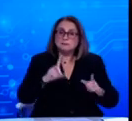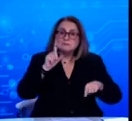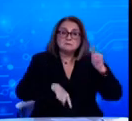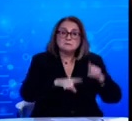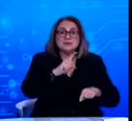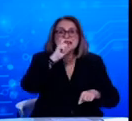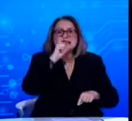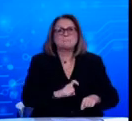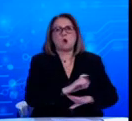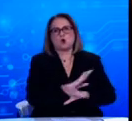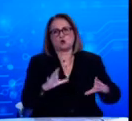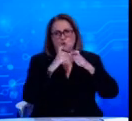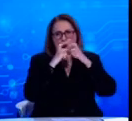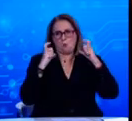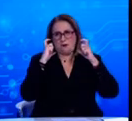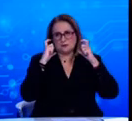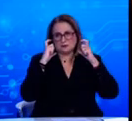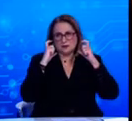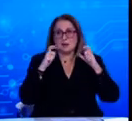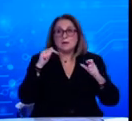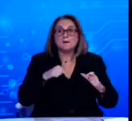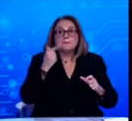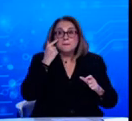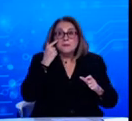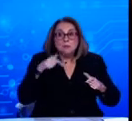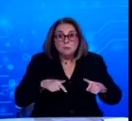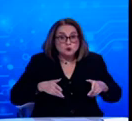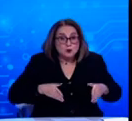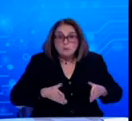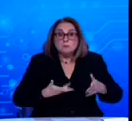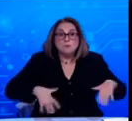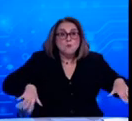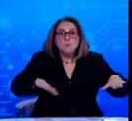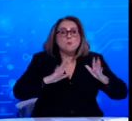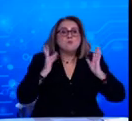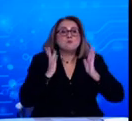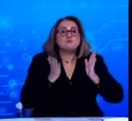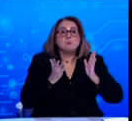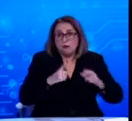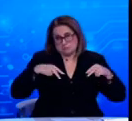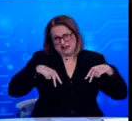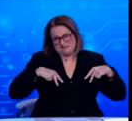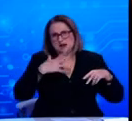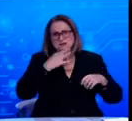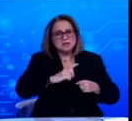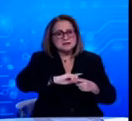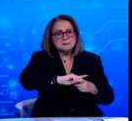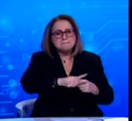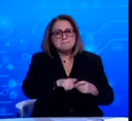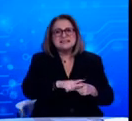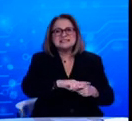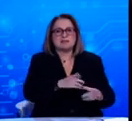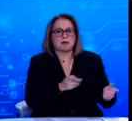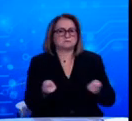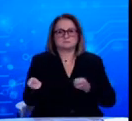στιγμή τόνισα ότι το σχέδιο της πολιτείας μπορεί να είναι η πηξίδα, όμως τον δρόμο τον βαδίζουν οι πολίτες. Εσείς, και σας ευχαριστώ και πάλι γι'